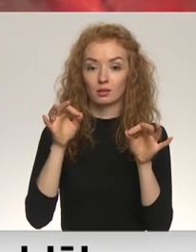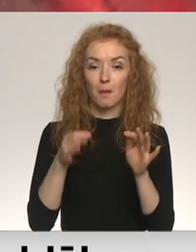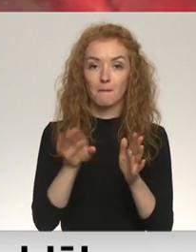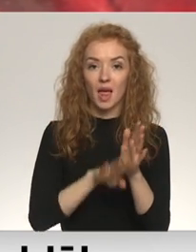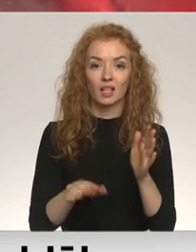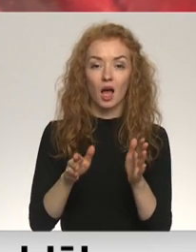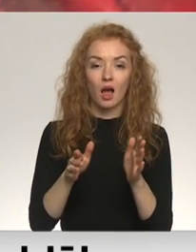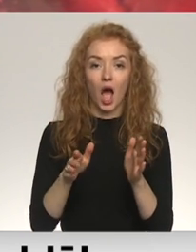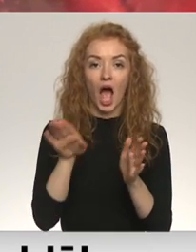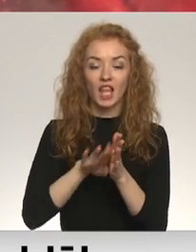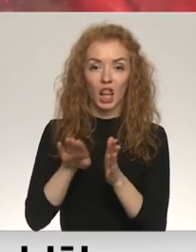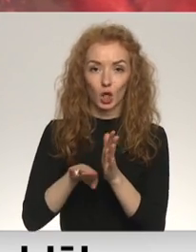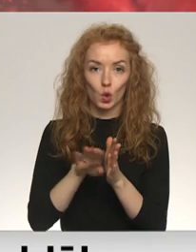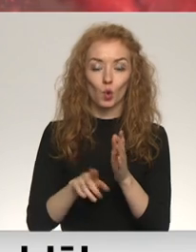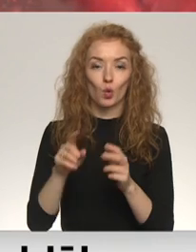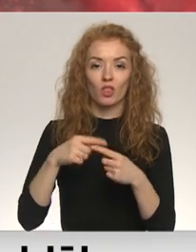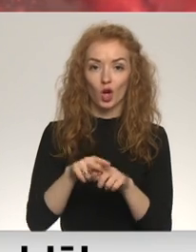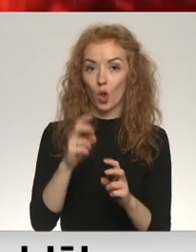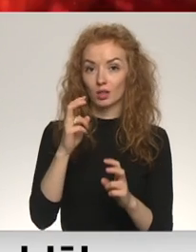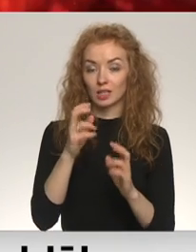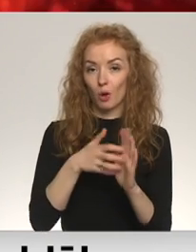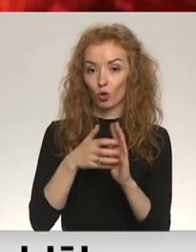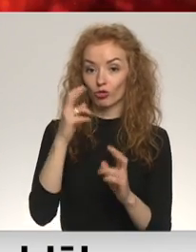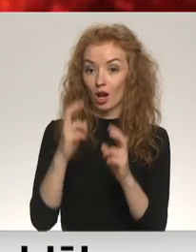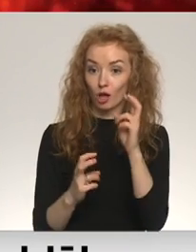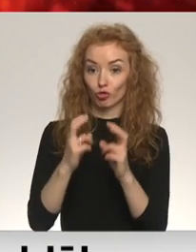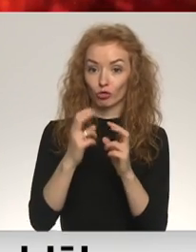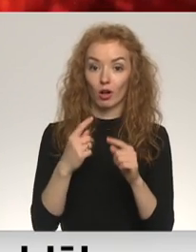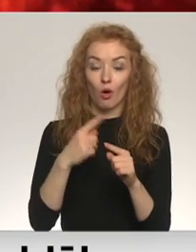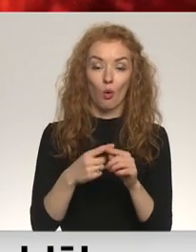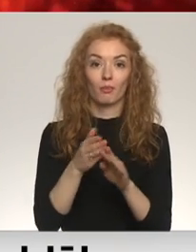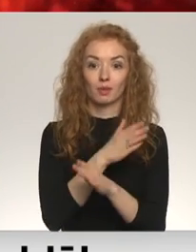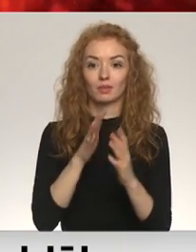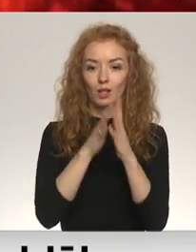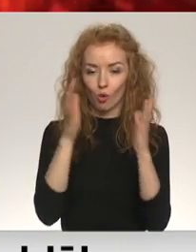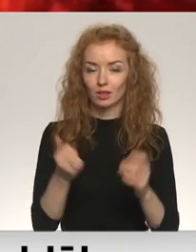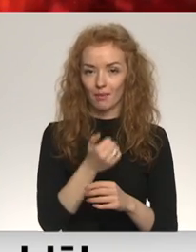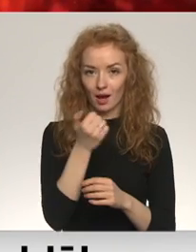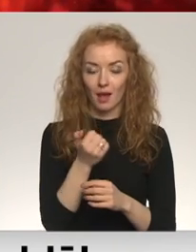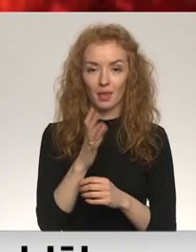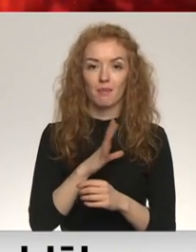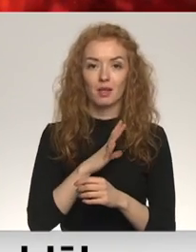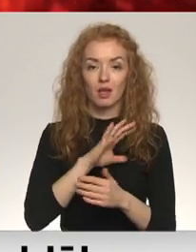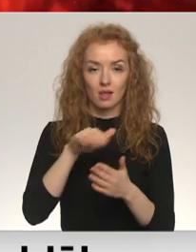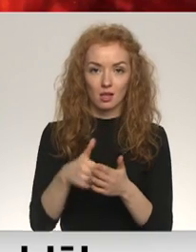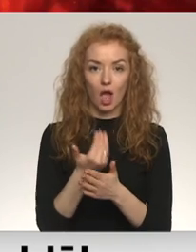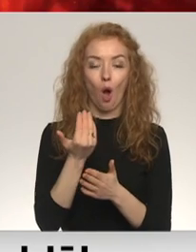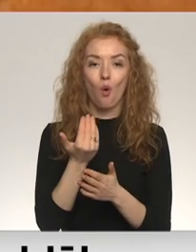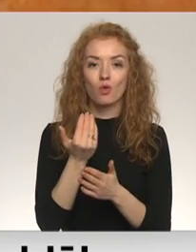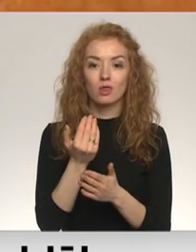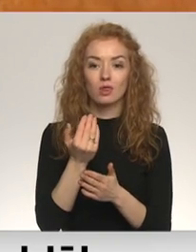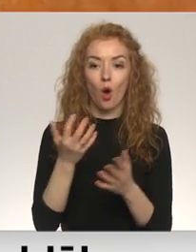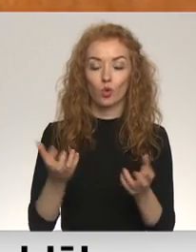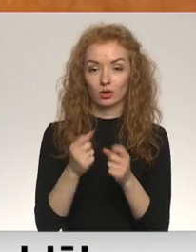bezatlikuma tehnoloģijas izmantošana ražošanā. Tad jā, pirms arī vairākiem gadiem bija jaunā uzņēmēja, kur